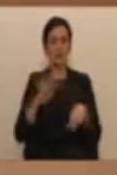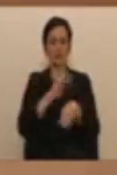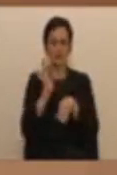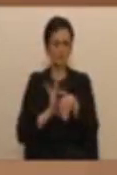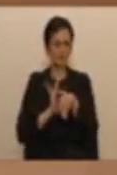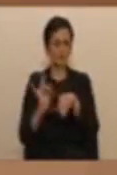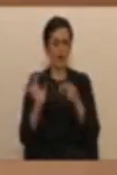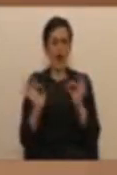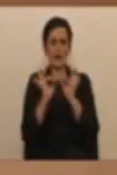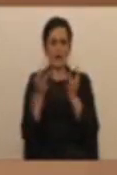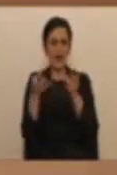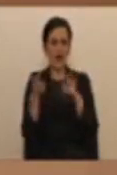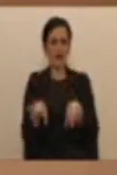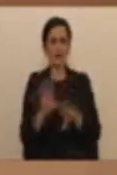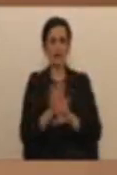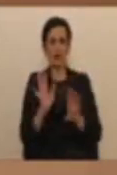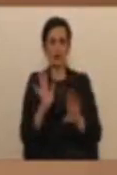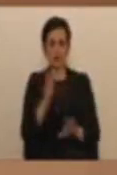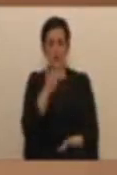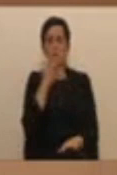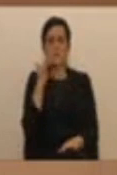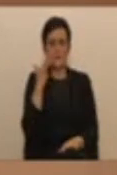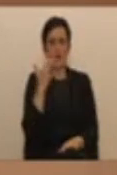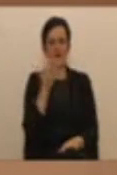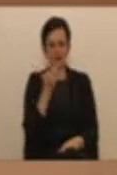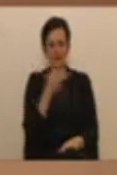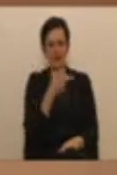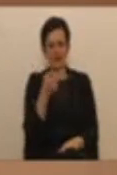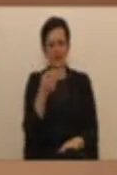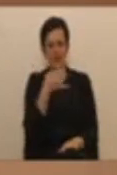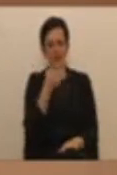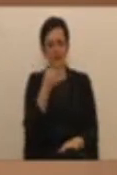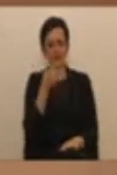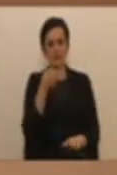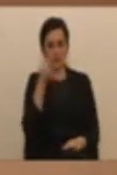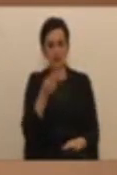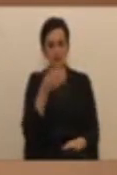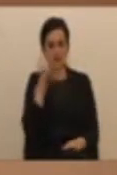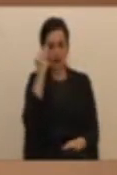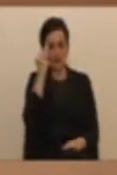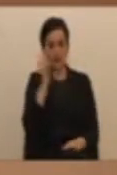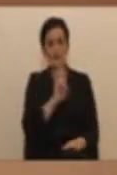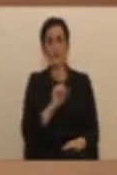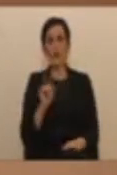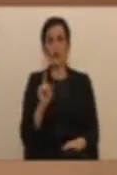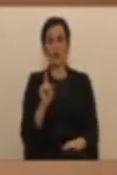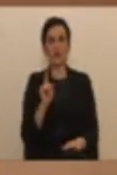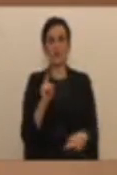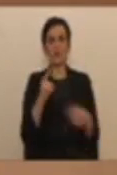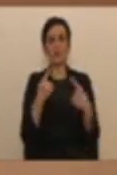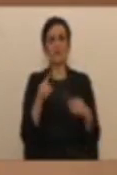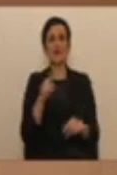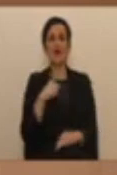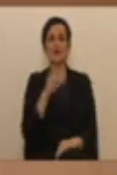რეალურად. ბევრ სხვა რამეზე გეტყოდით კიდევ აზრს, მაგრამ მაინც სხვა სათქმელი